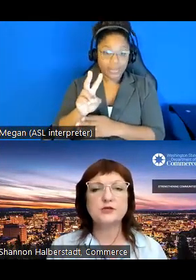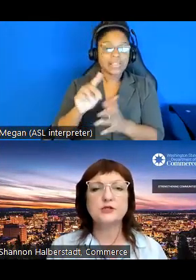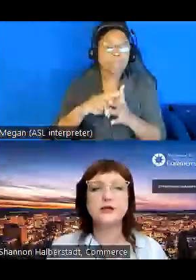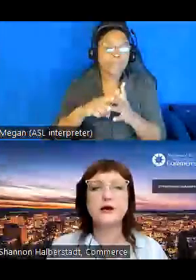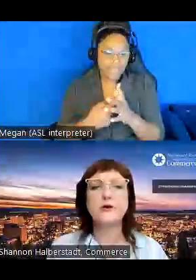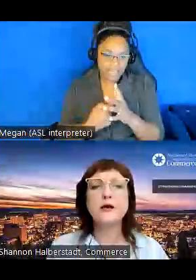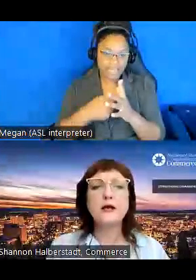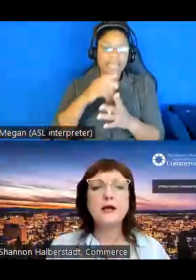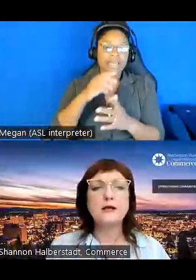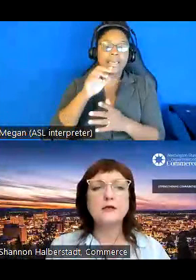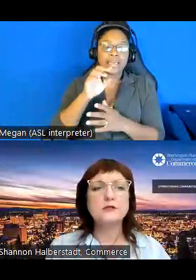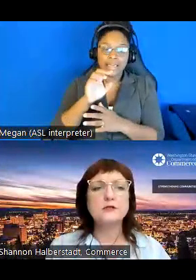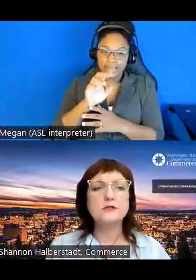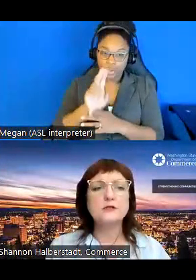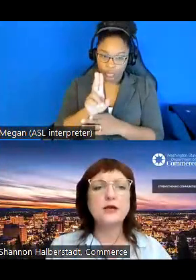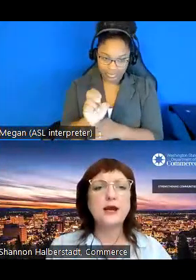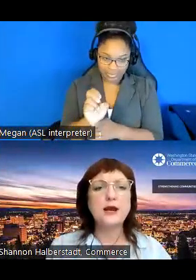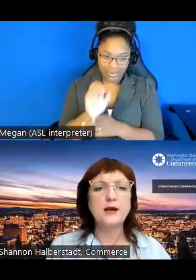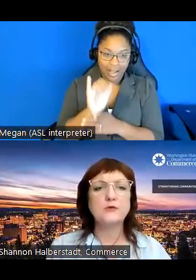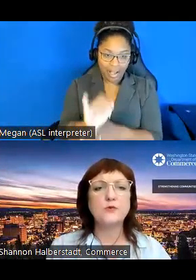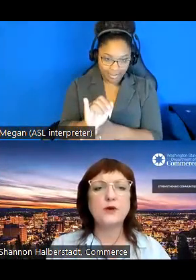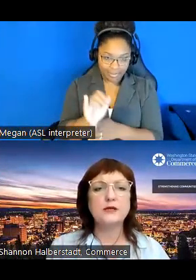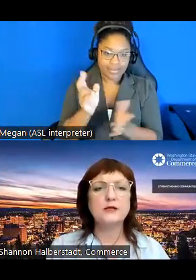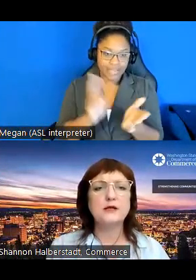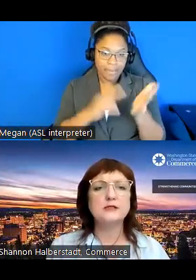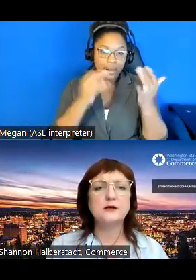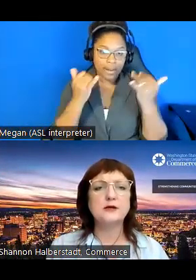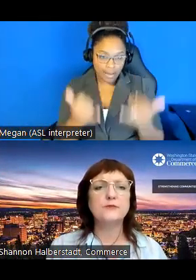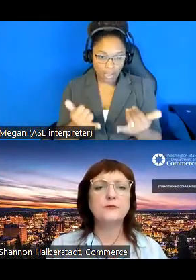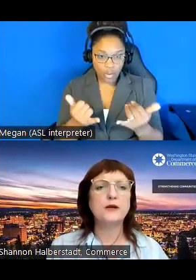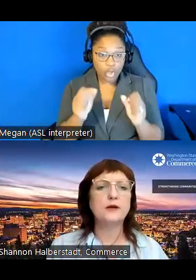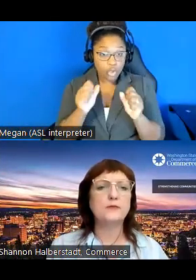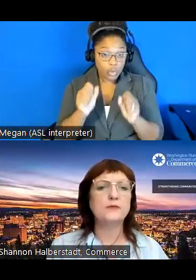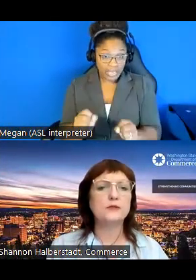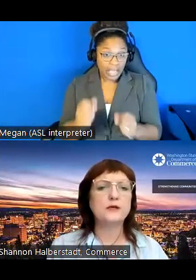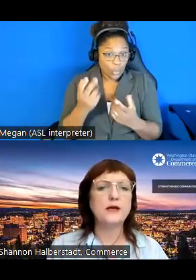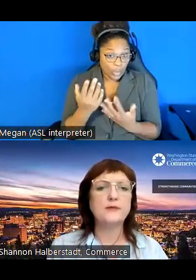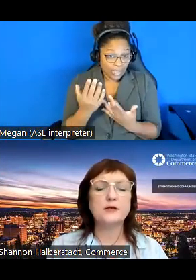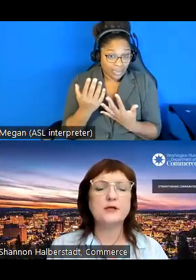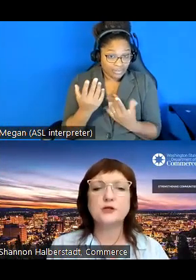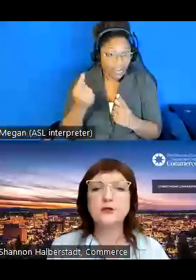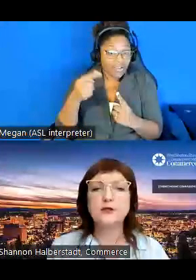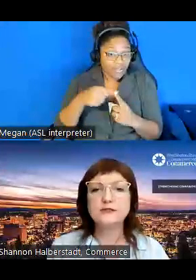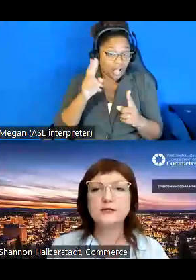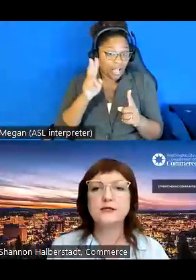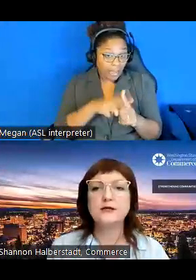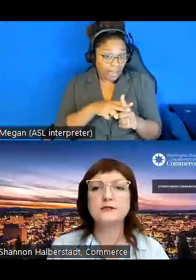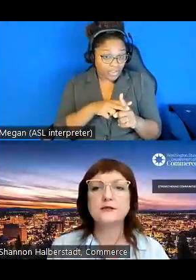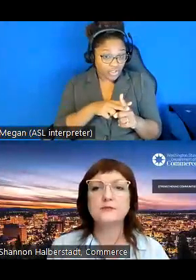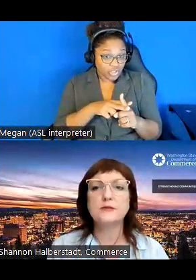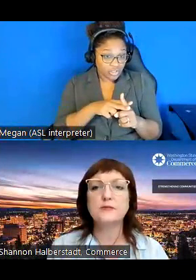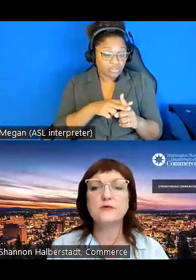sam.gov에 방문해 하셔가지고 UEI 등록을 꼭 시작하십시오.